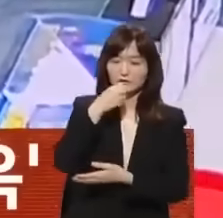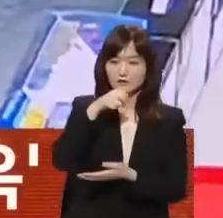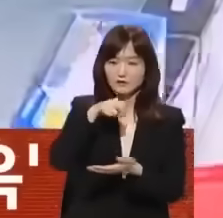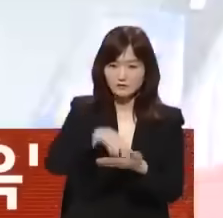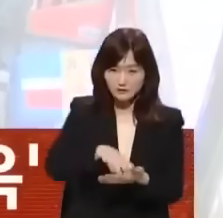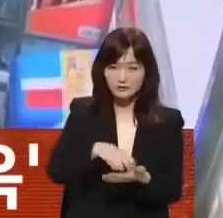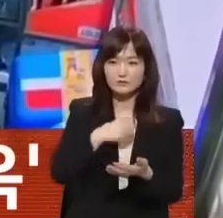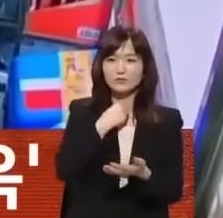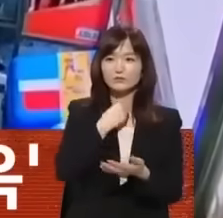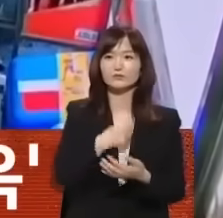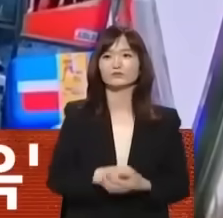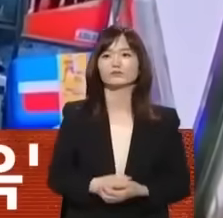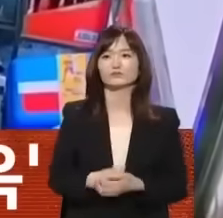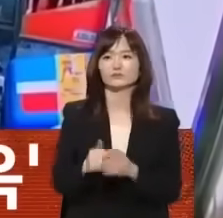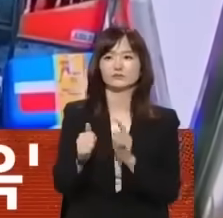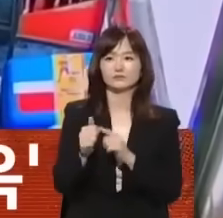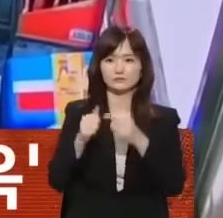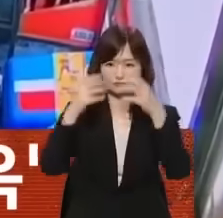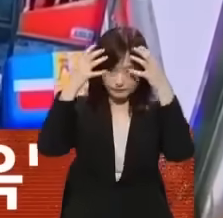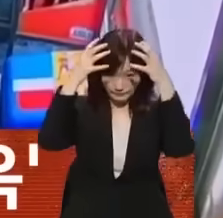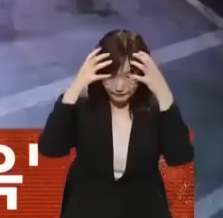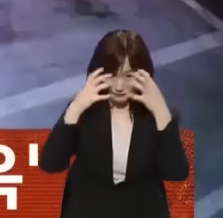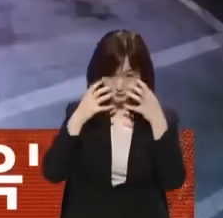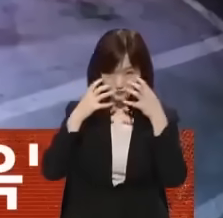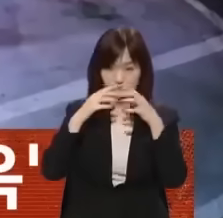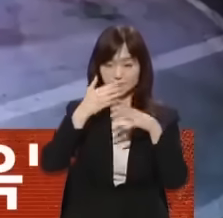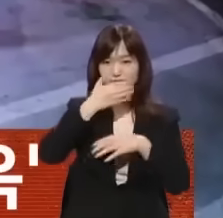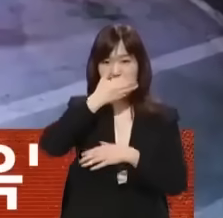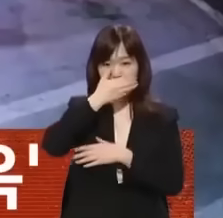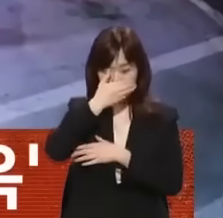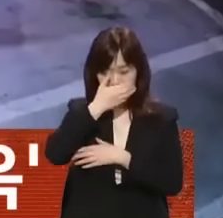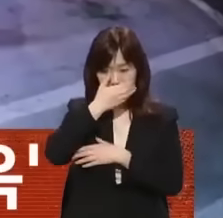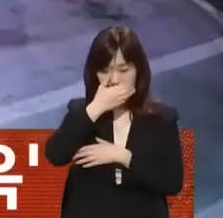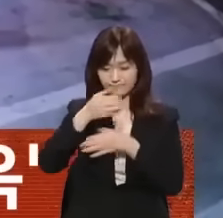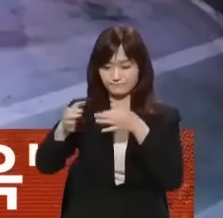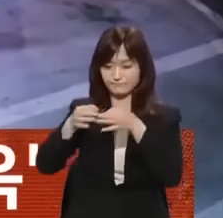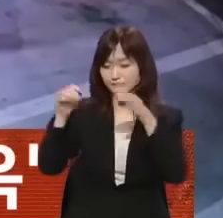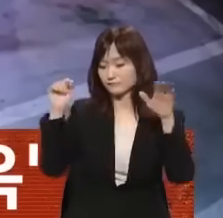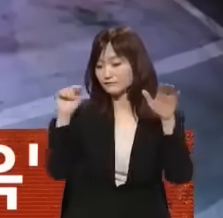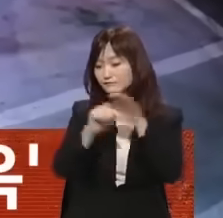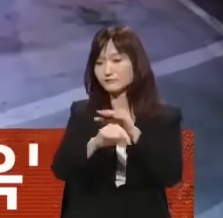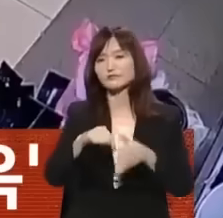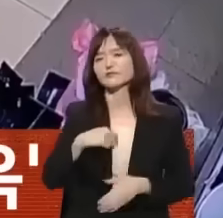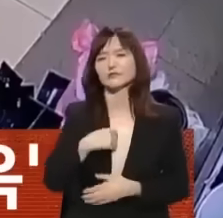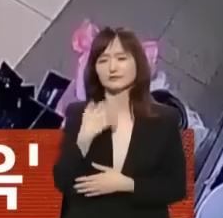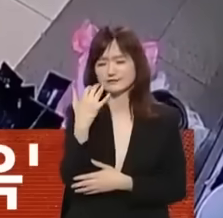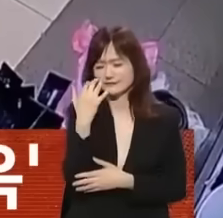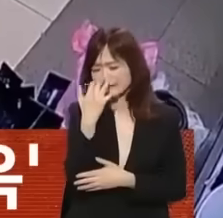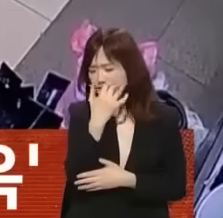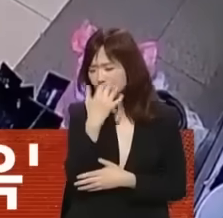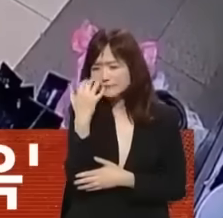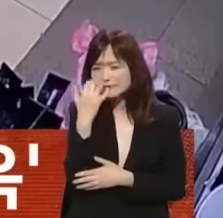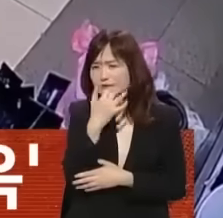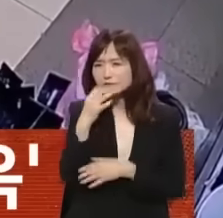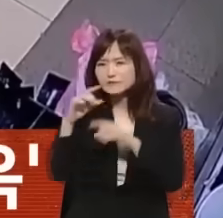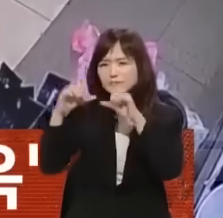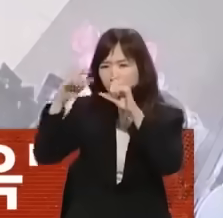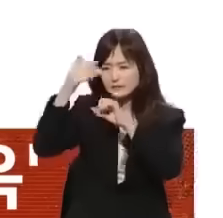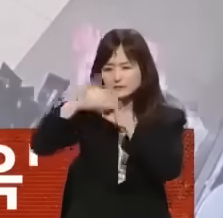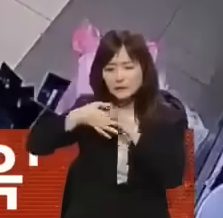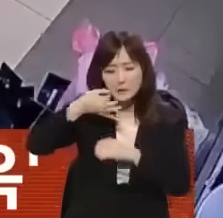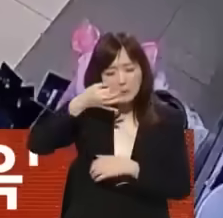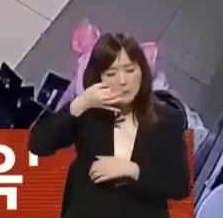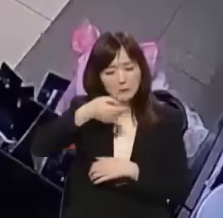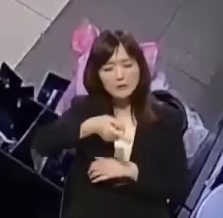지금 헬멧을 쓰고 마스크로 얼굴을 가린 채로 자기의 그런 음란한 사진과 함께 음란한 행동도